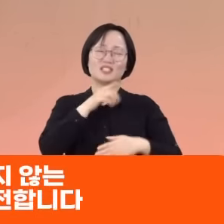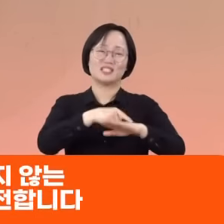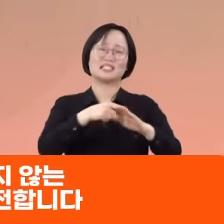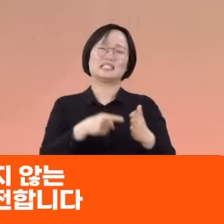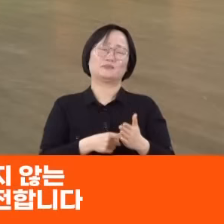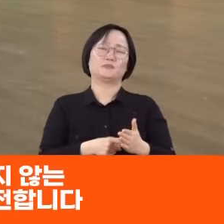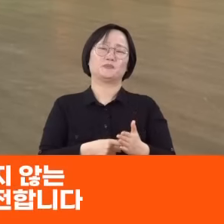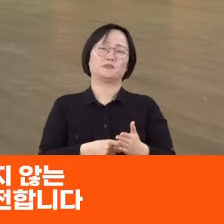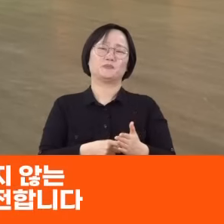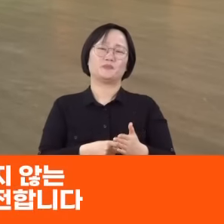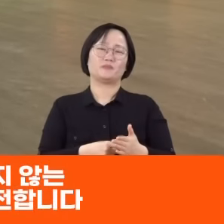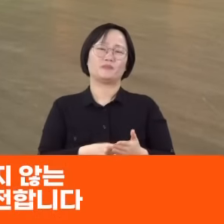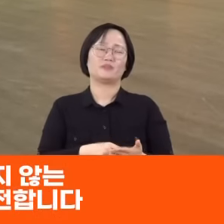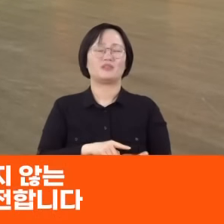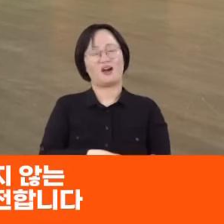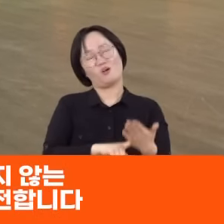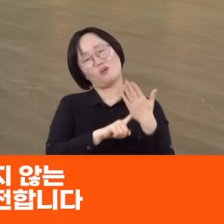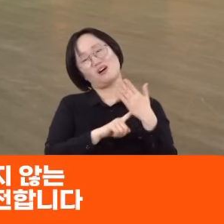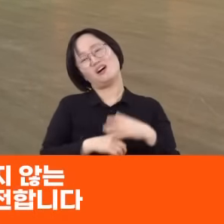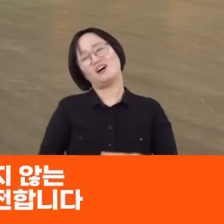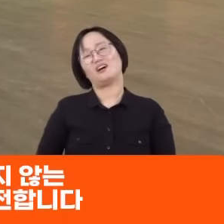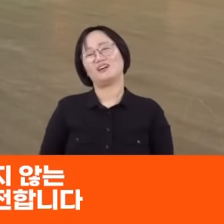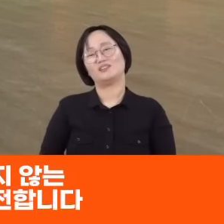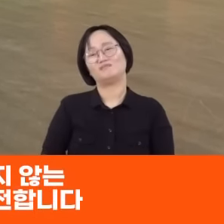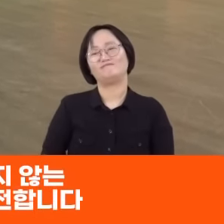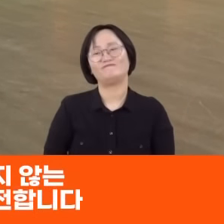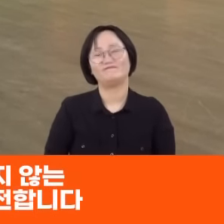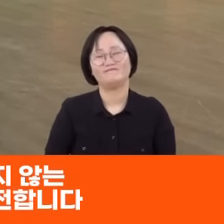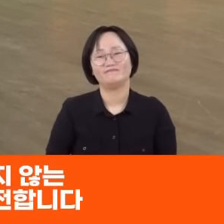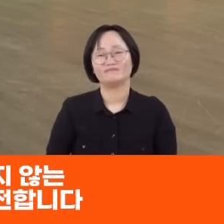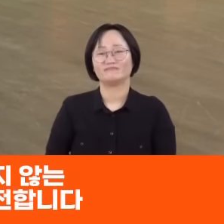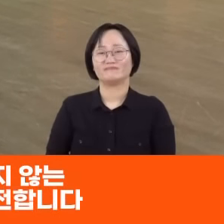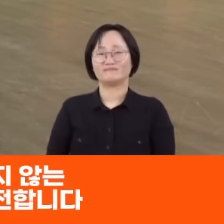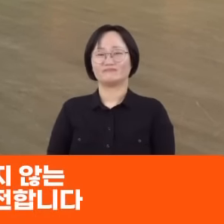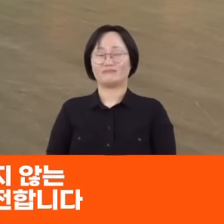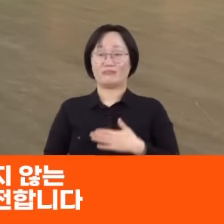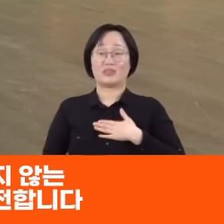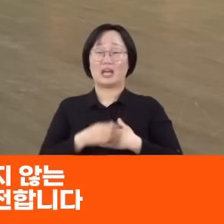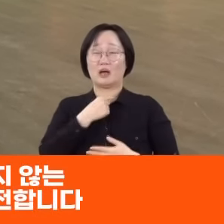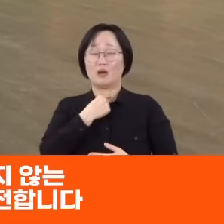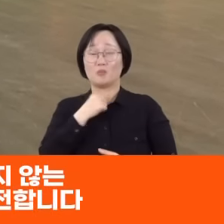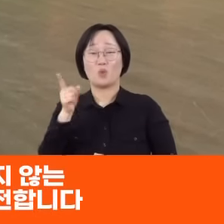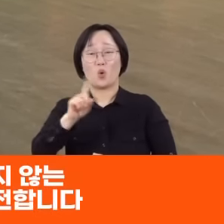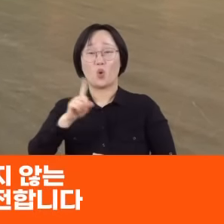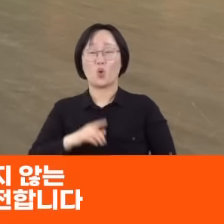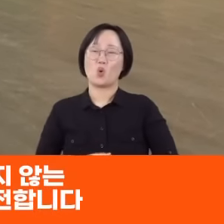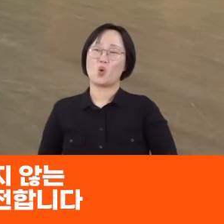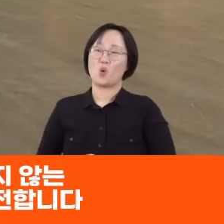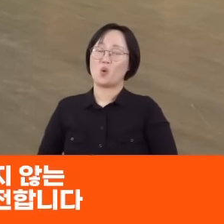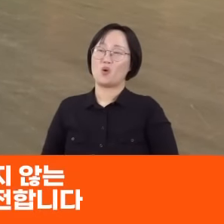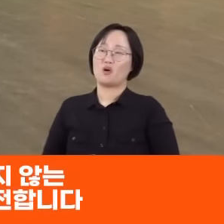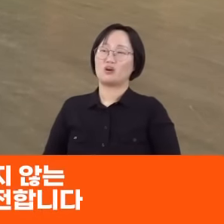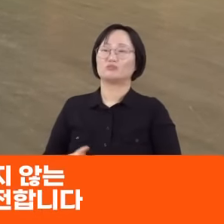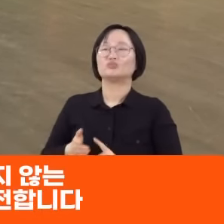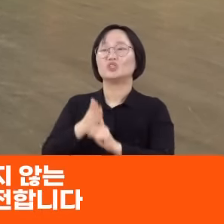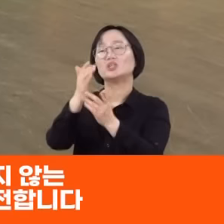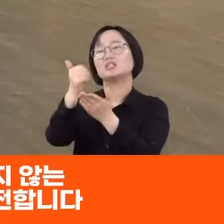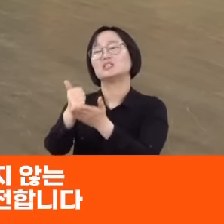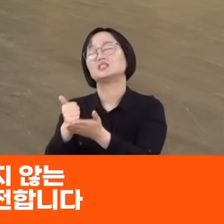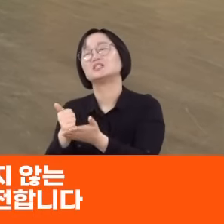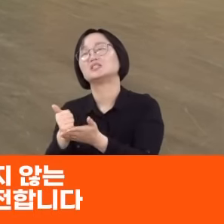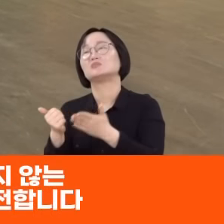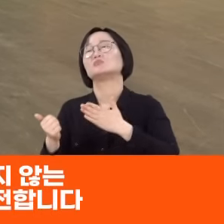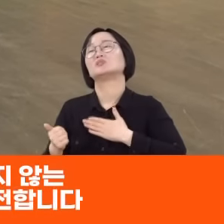이래 부처님 이왕이면 이왕이면 저 목숨이 끊겨 죽을 때까지 제